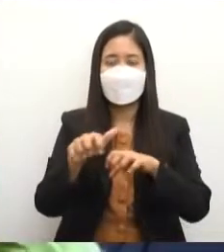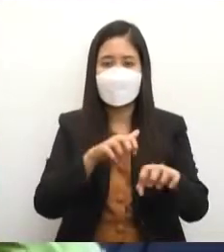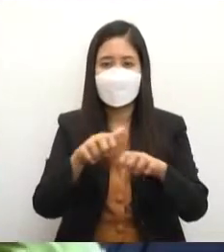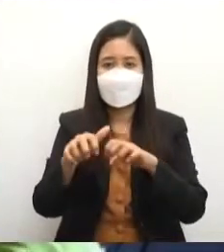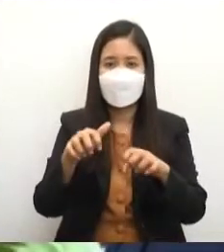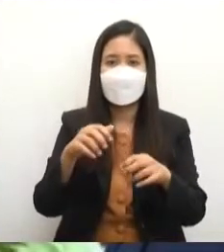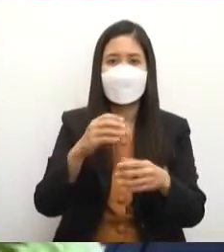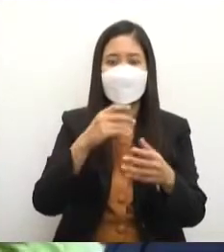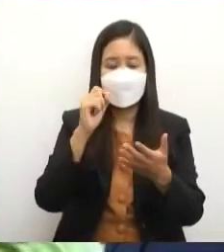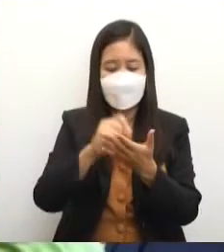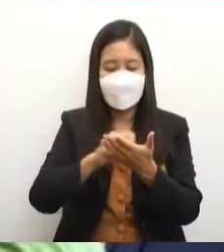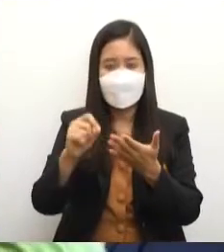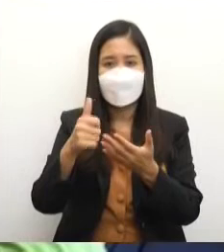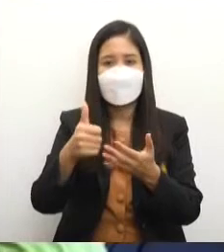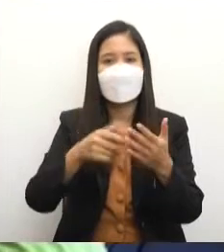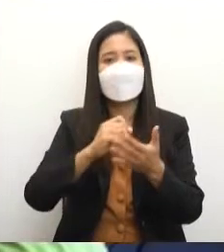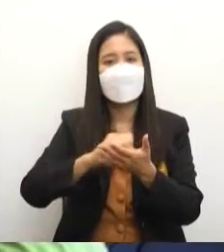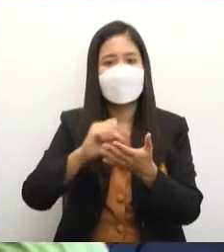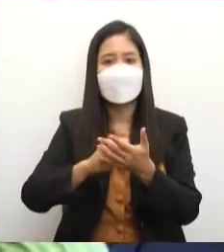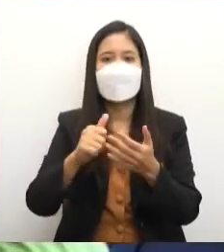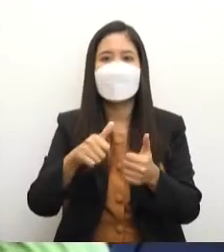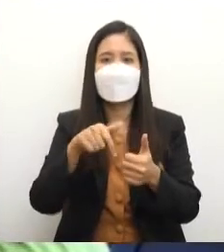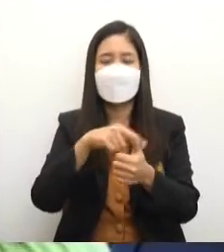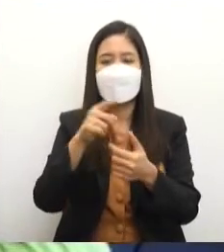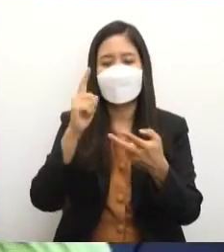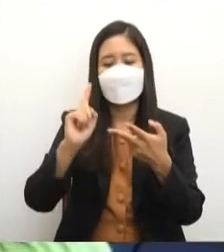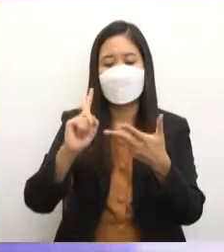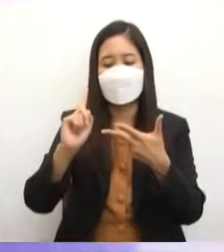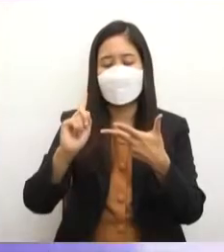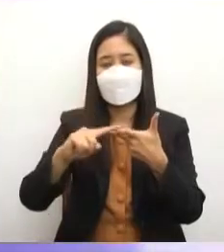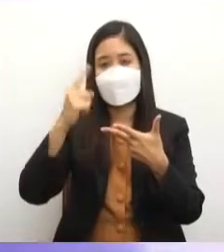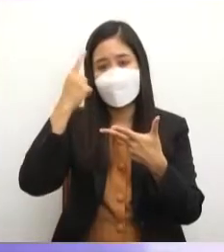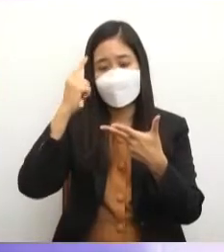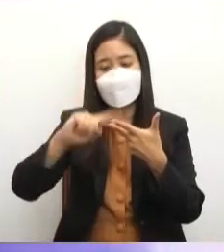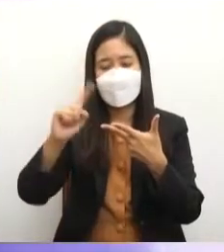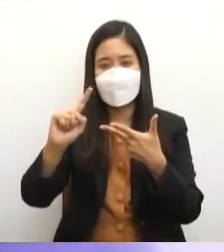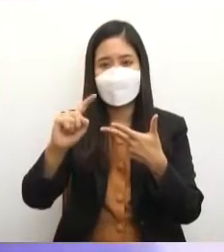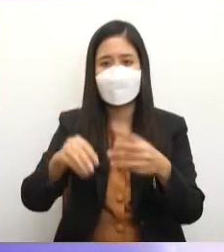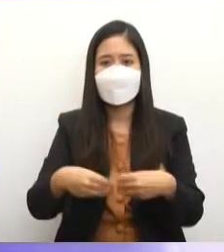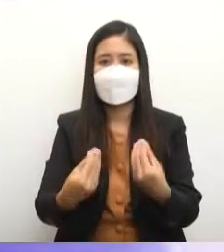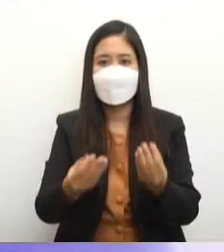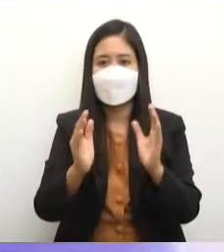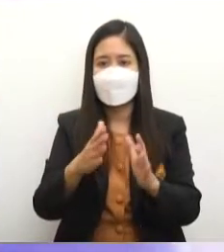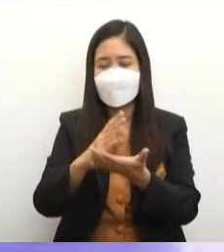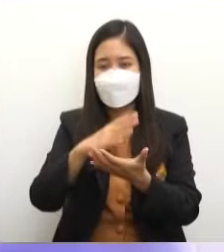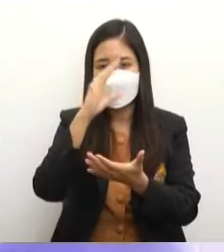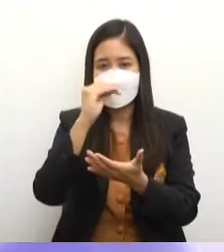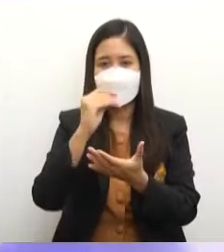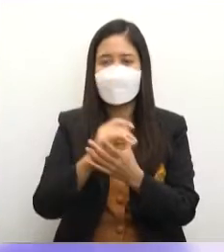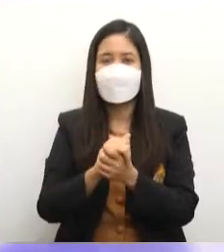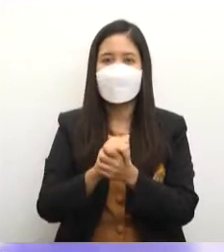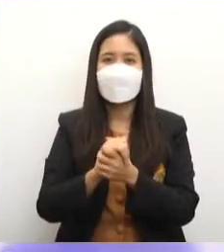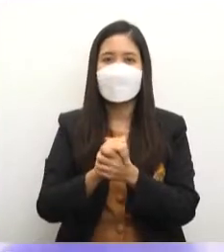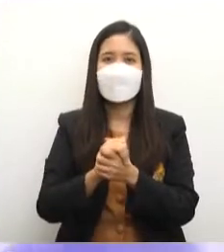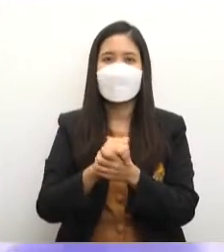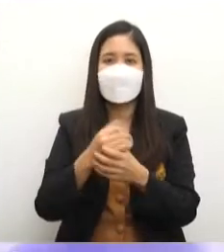ฐาน2551นะคะแล้วก็วัตถุประสงค์ข้อที่2เนี่ยเพื่อที่ให้ผู้เรียนเนี่ยไม่หลุดออกจ